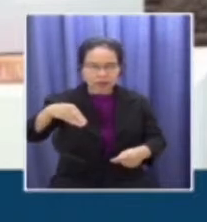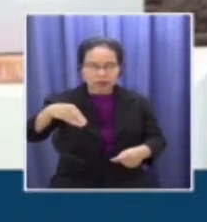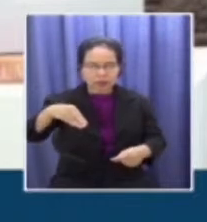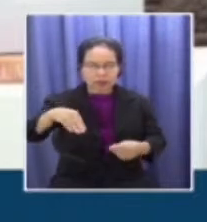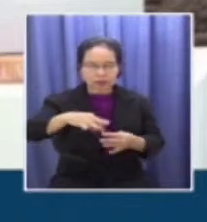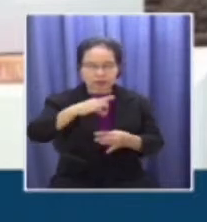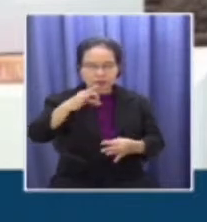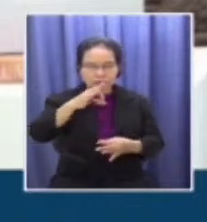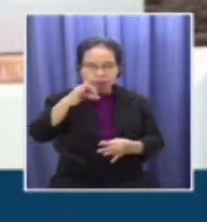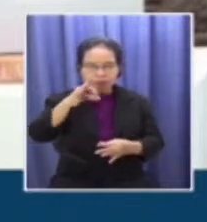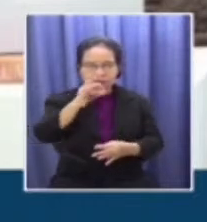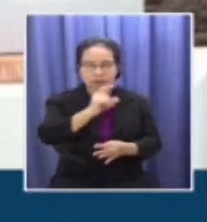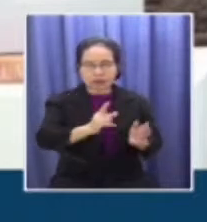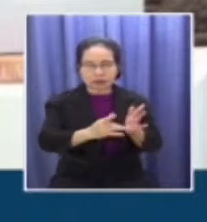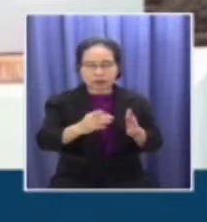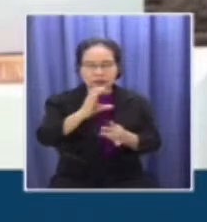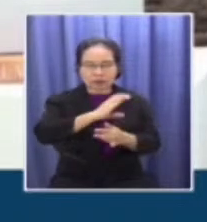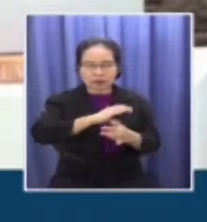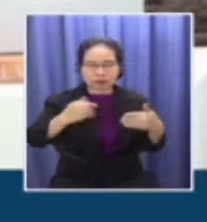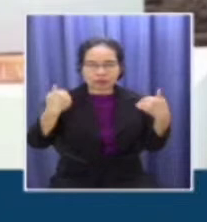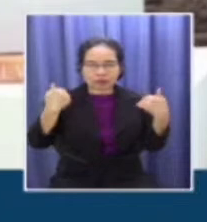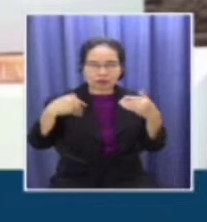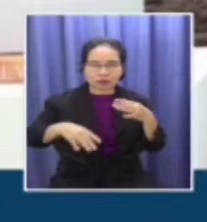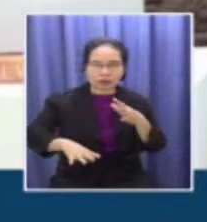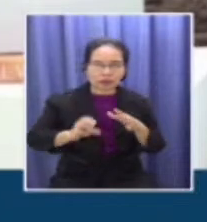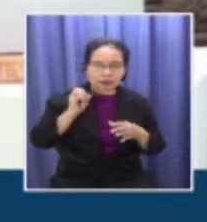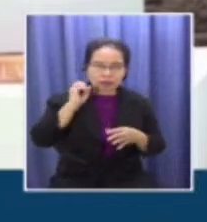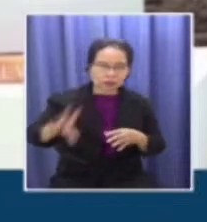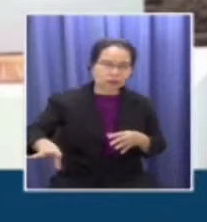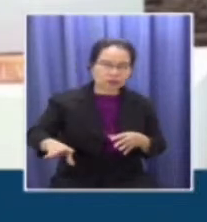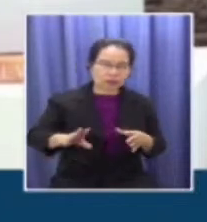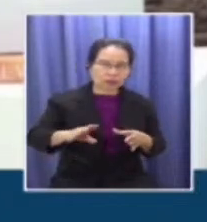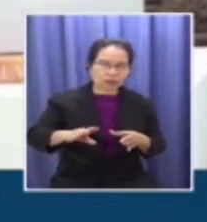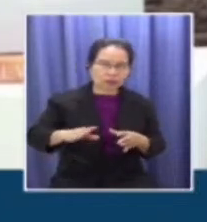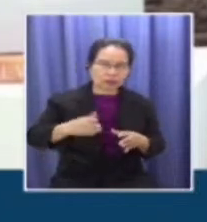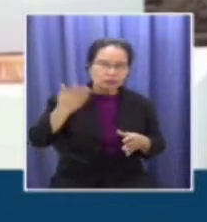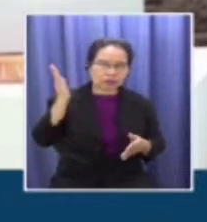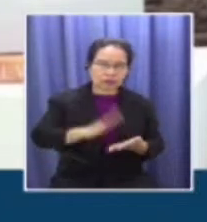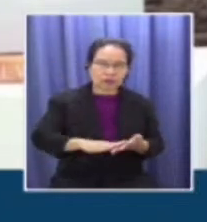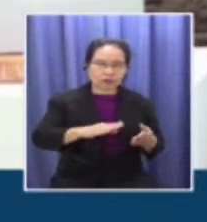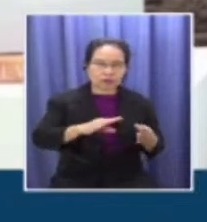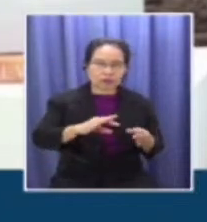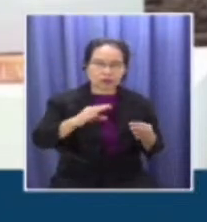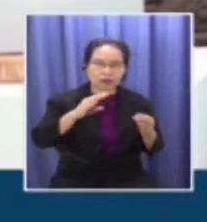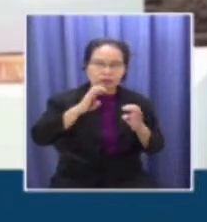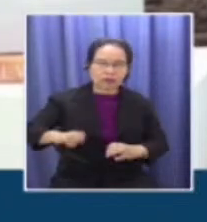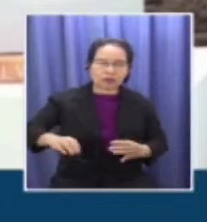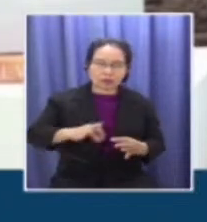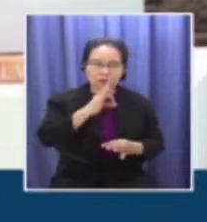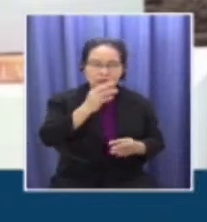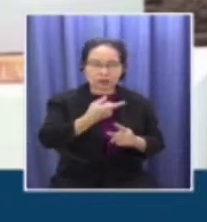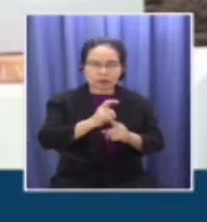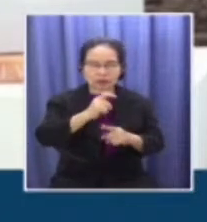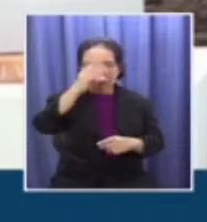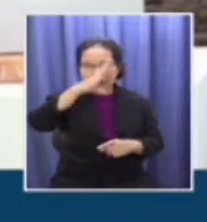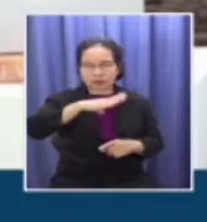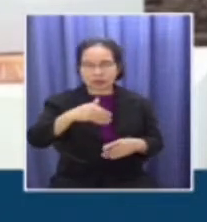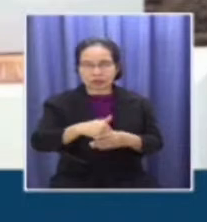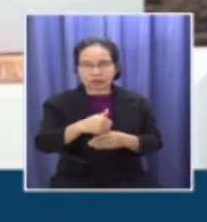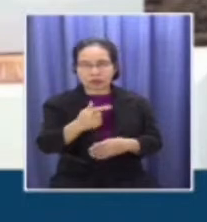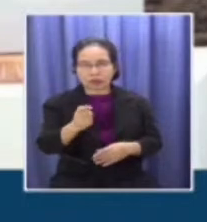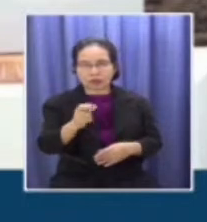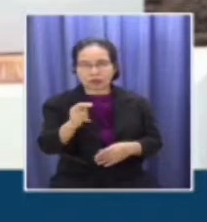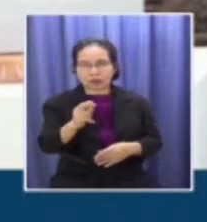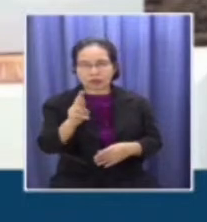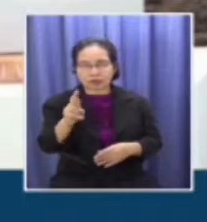wɔ nsɛm a ɛbɛtumi akan mu no wɔ Makro nwoma mu na ɛberɛ Awurade Yesu Kristo atutu ahomane